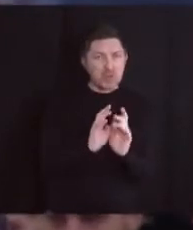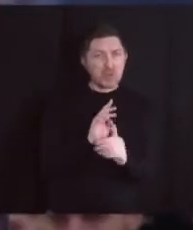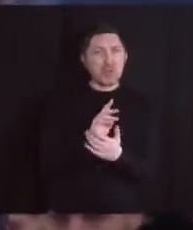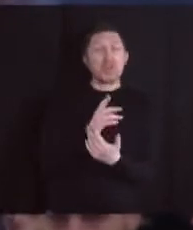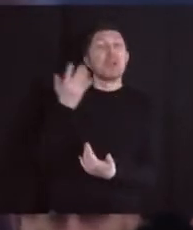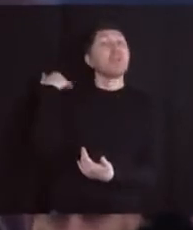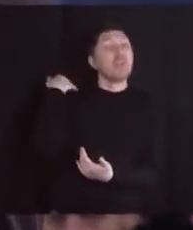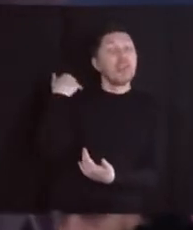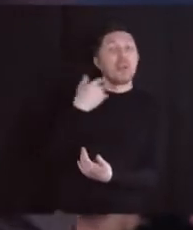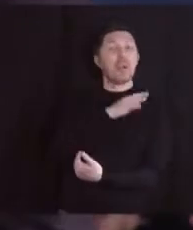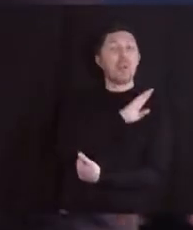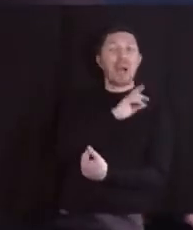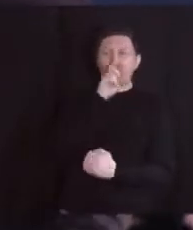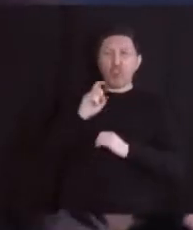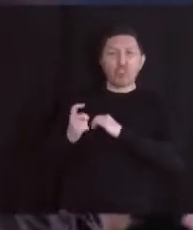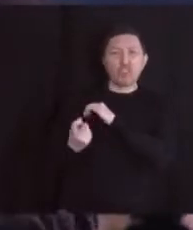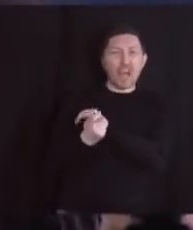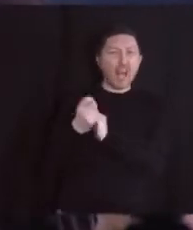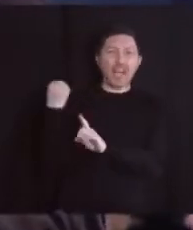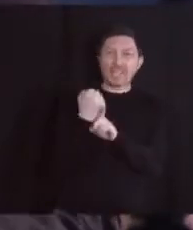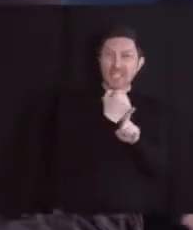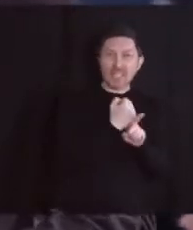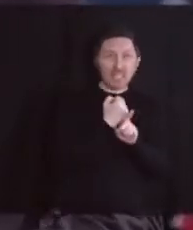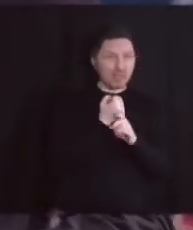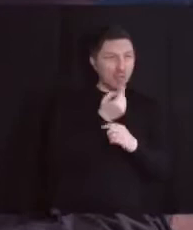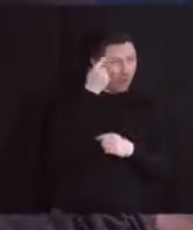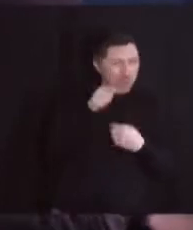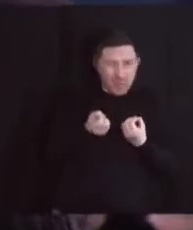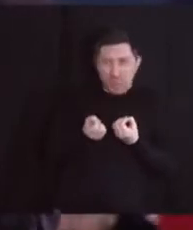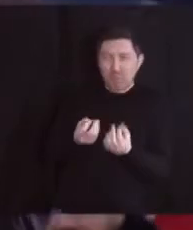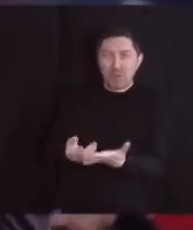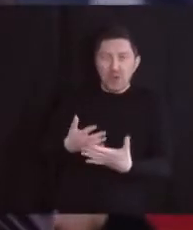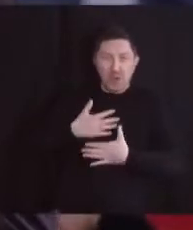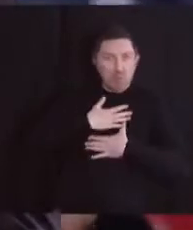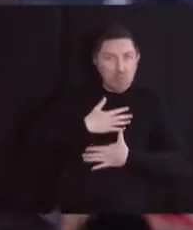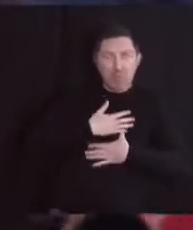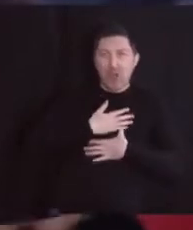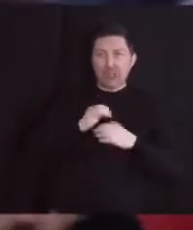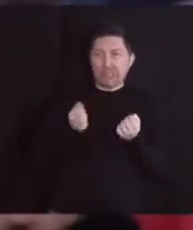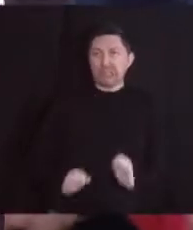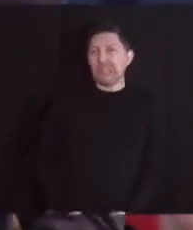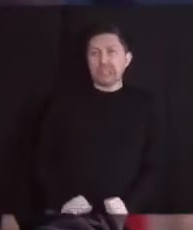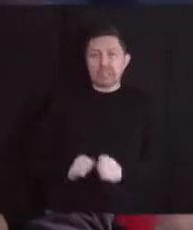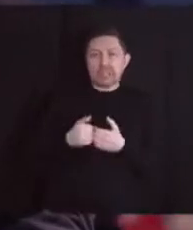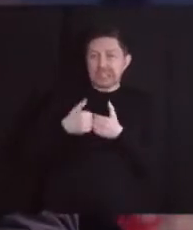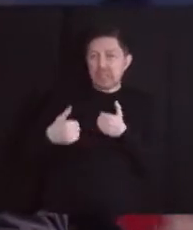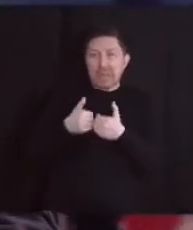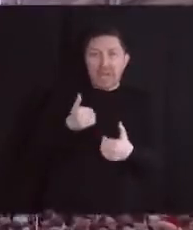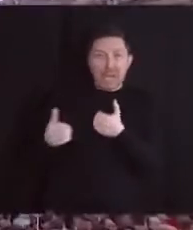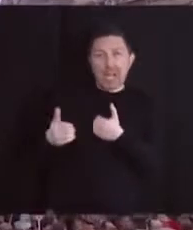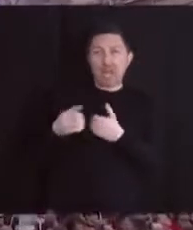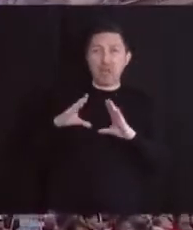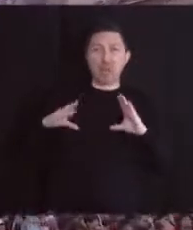les crimes destinés à le terroriser et à le diviser. En vain,